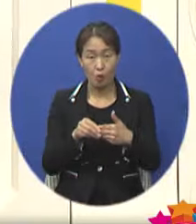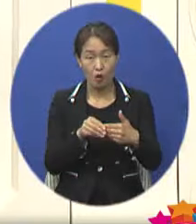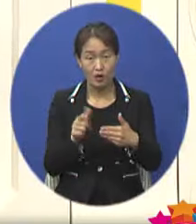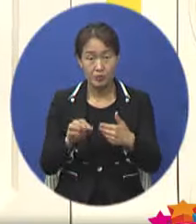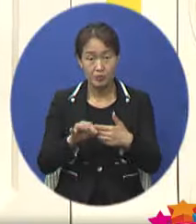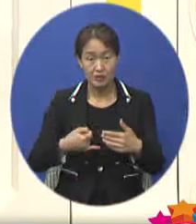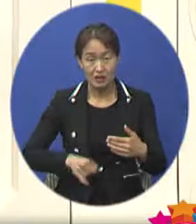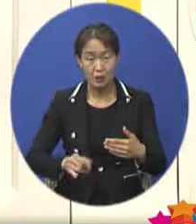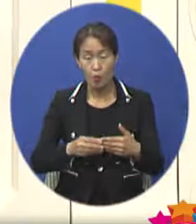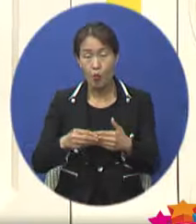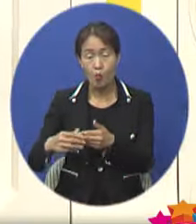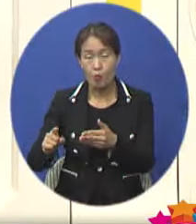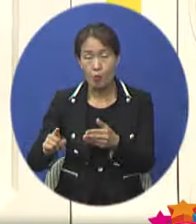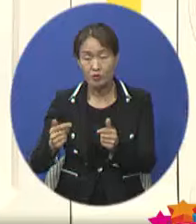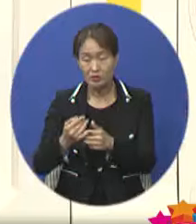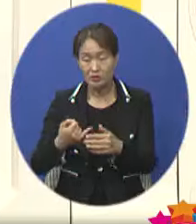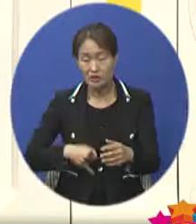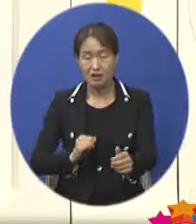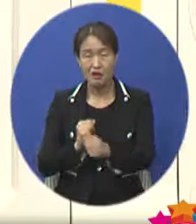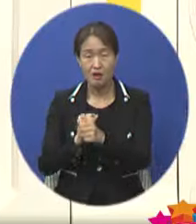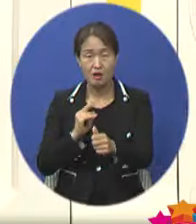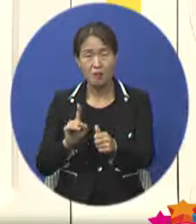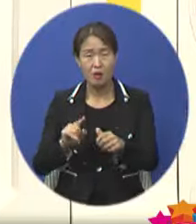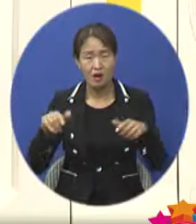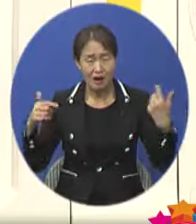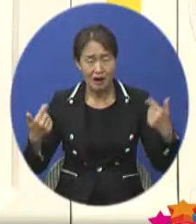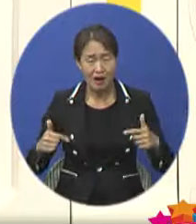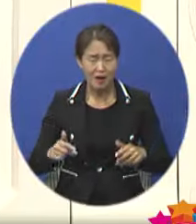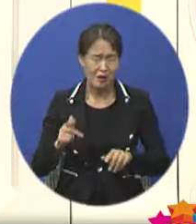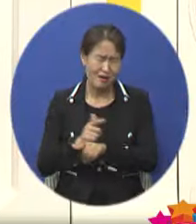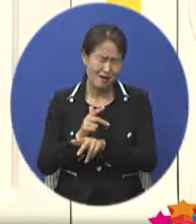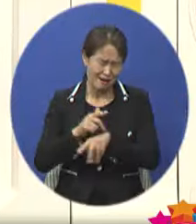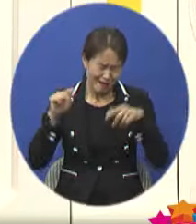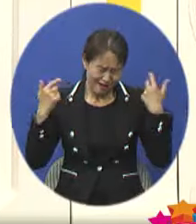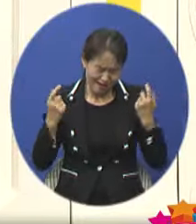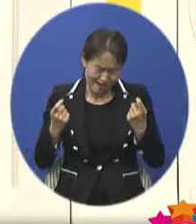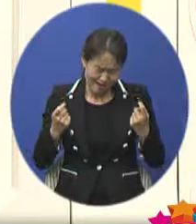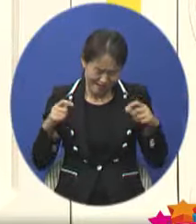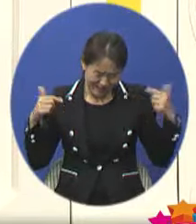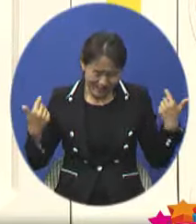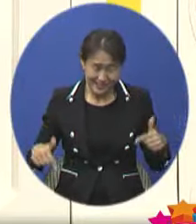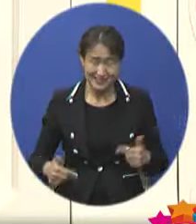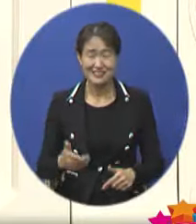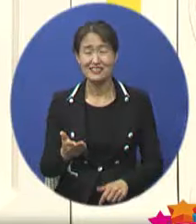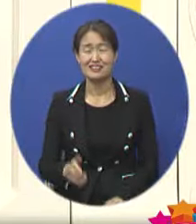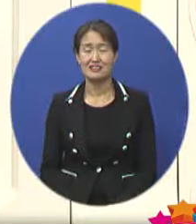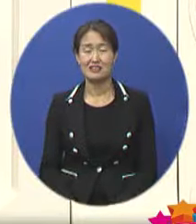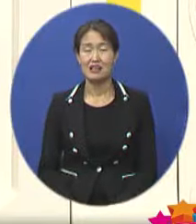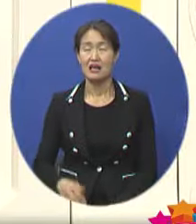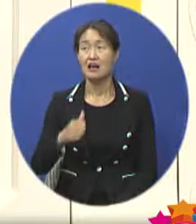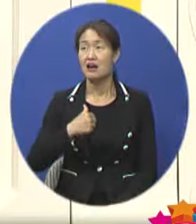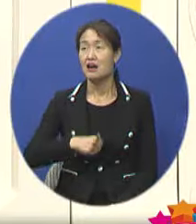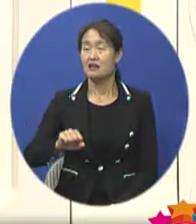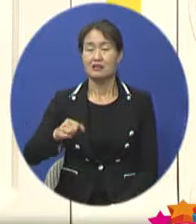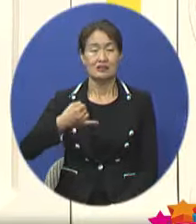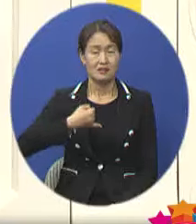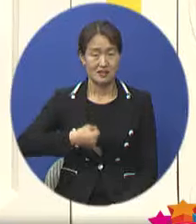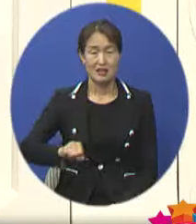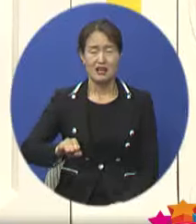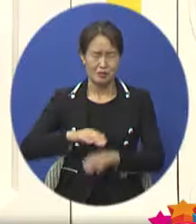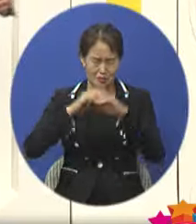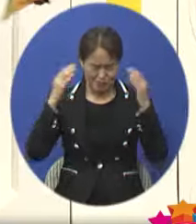따님이 모시고 다닌가요? 사위가 모시고 예. 다닌가? 매주 아들, 여행을 모시고 다닌다는데. 예. 예. 아들과 딸과 전부